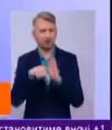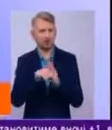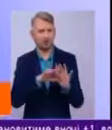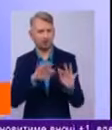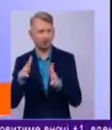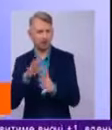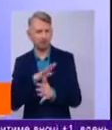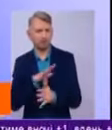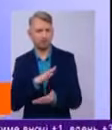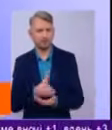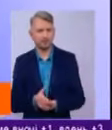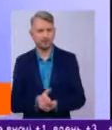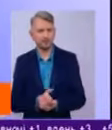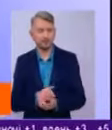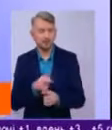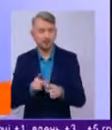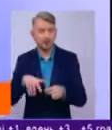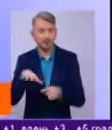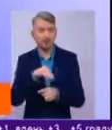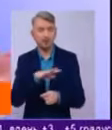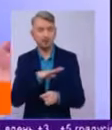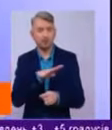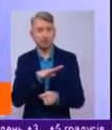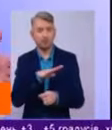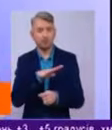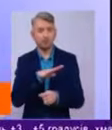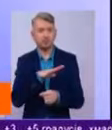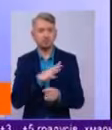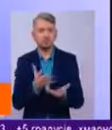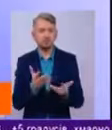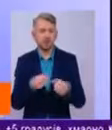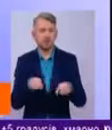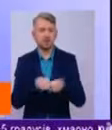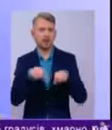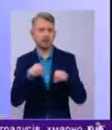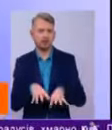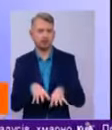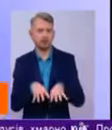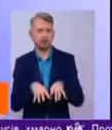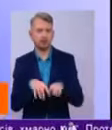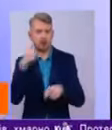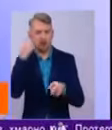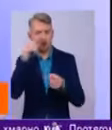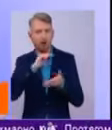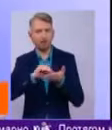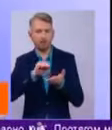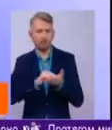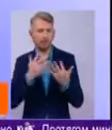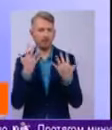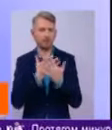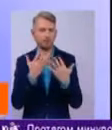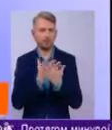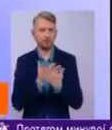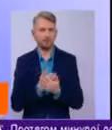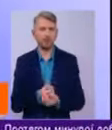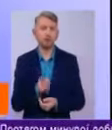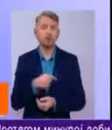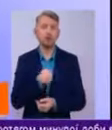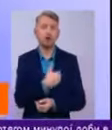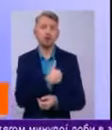виходив, і це все було прийнято таке рішення там авторами фільму. Тому я